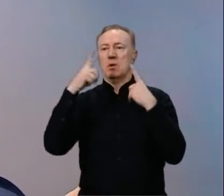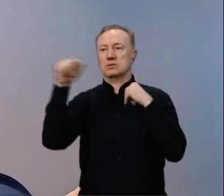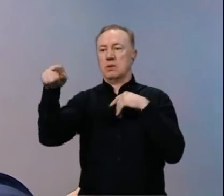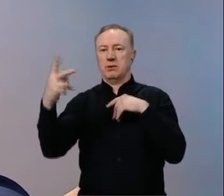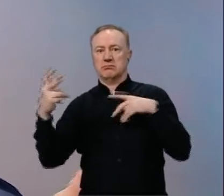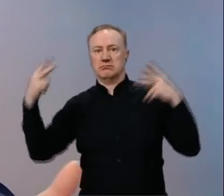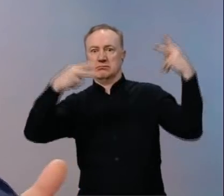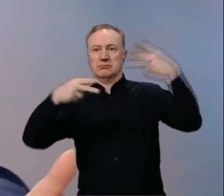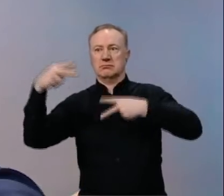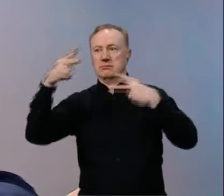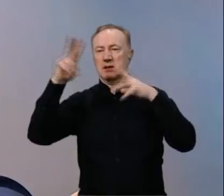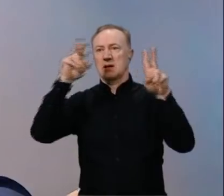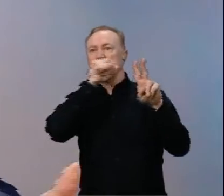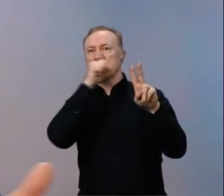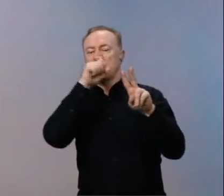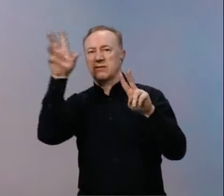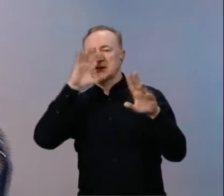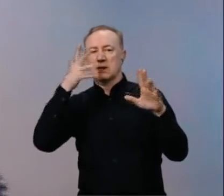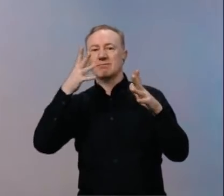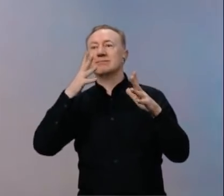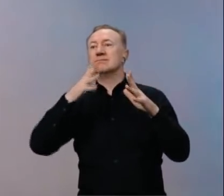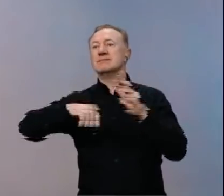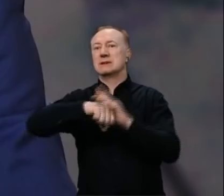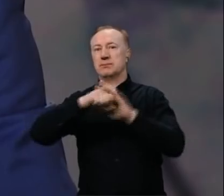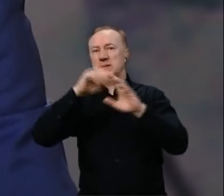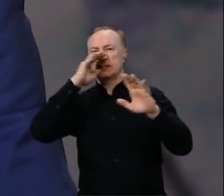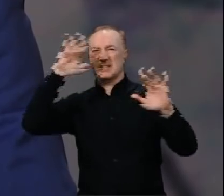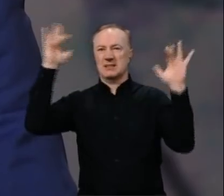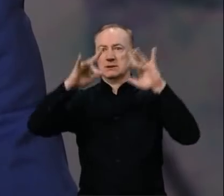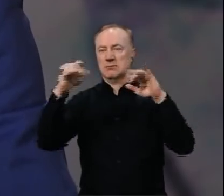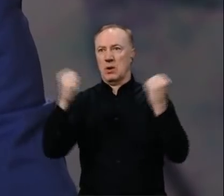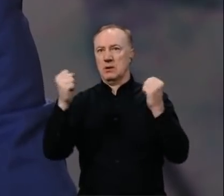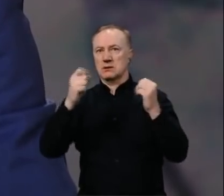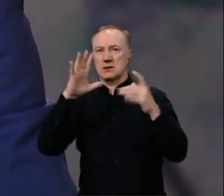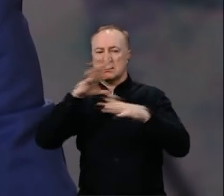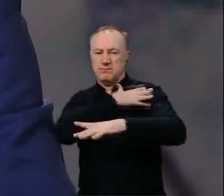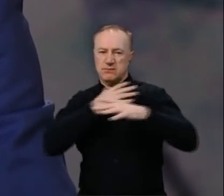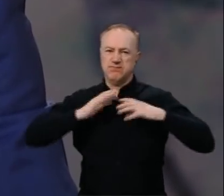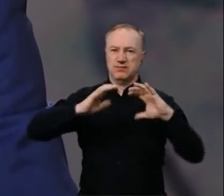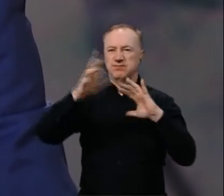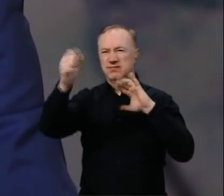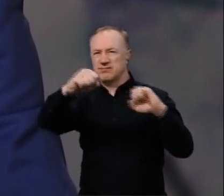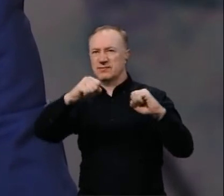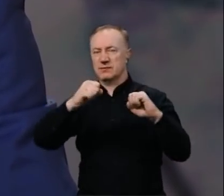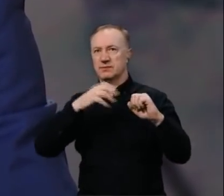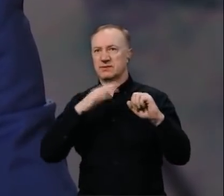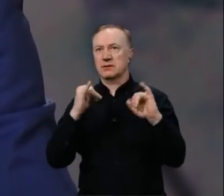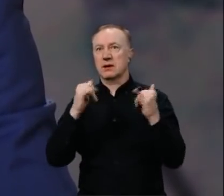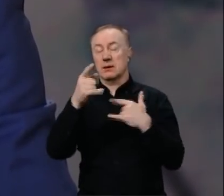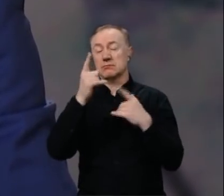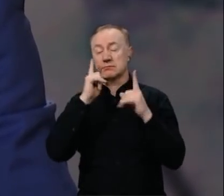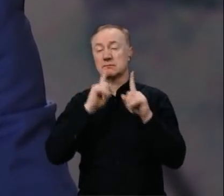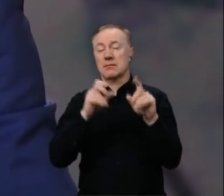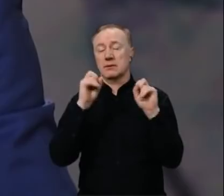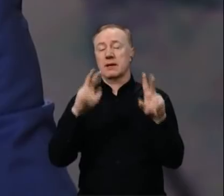piłkarzy nazywać kibicami No została ich nietykalność święta tak niestety się stało i wtedy